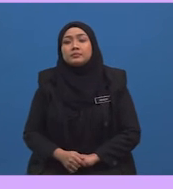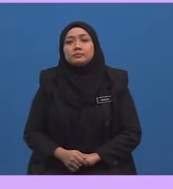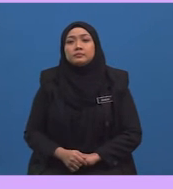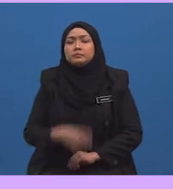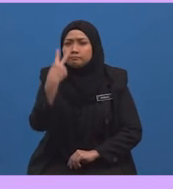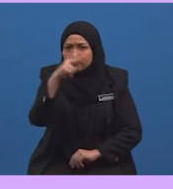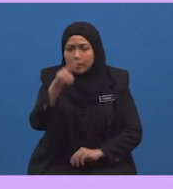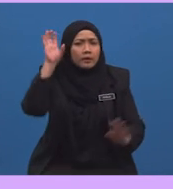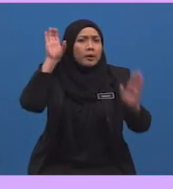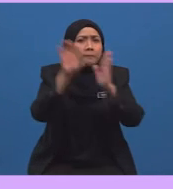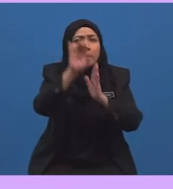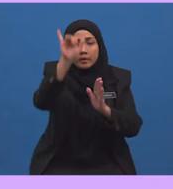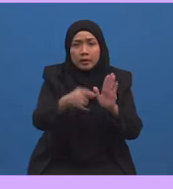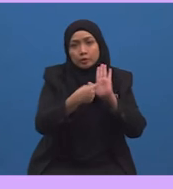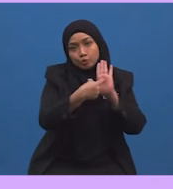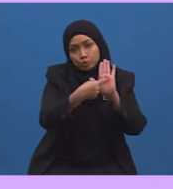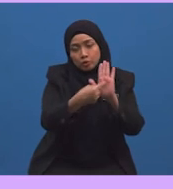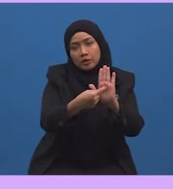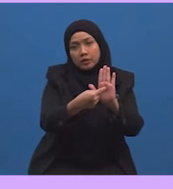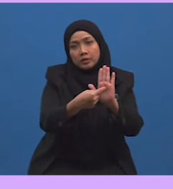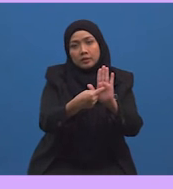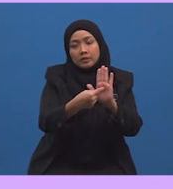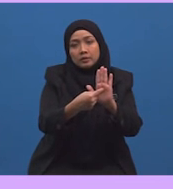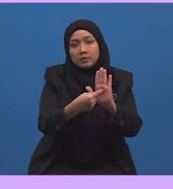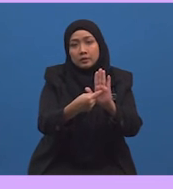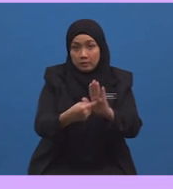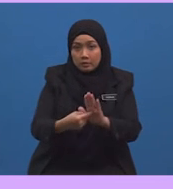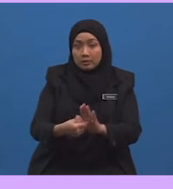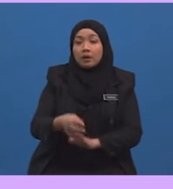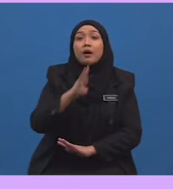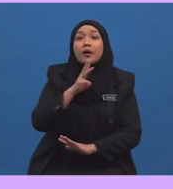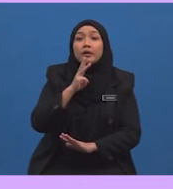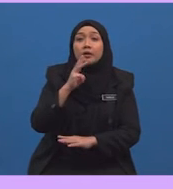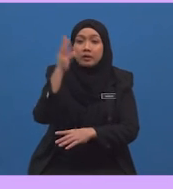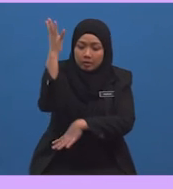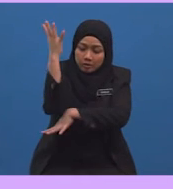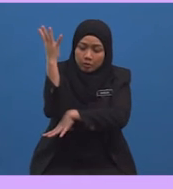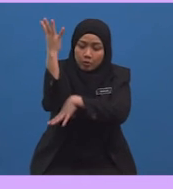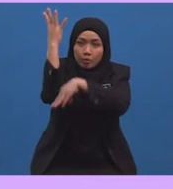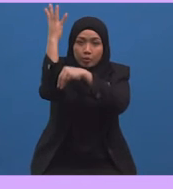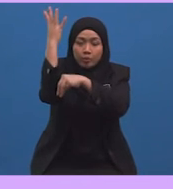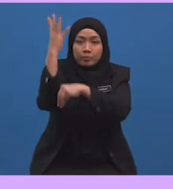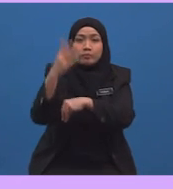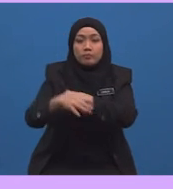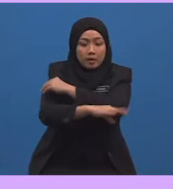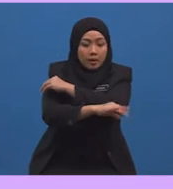Berdasarkan slide yang ditunjukkan, air diserap oleh akar tumbuhan dari tanah dan dibebaskan ke